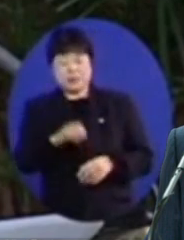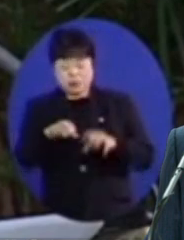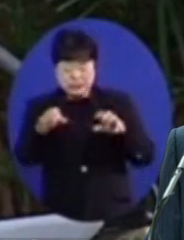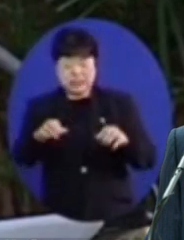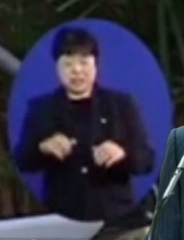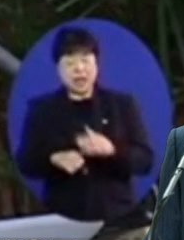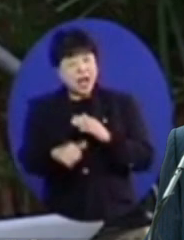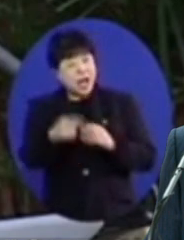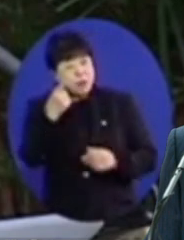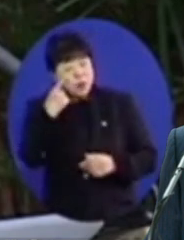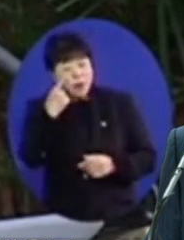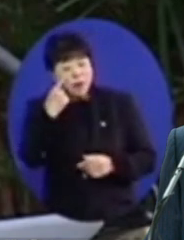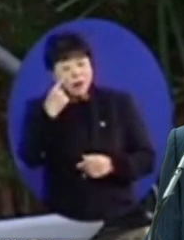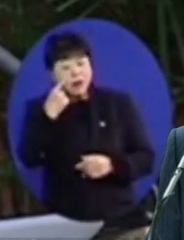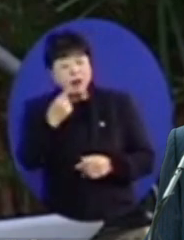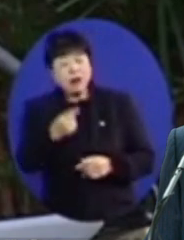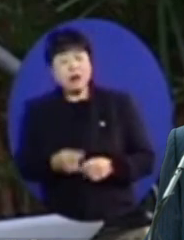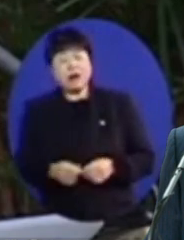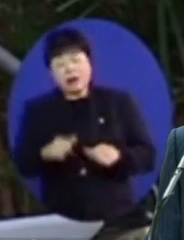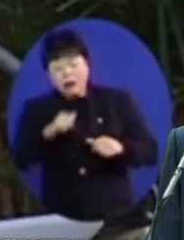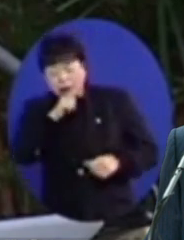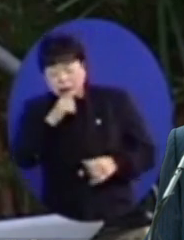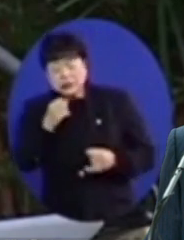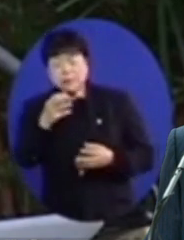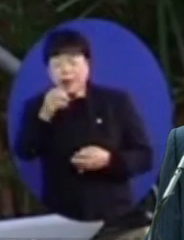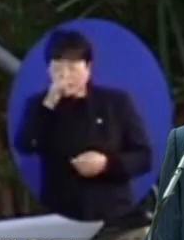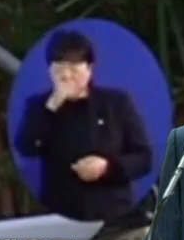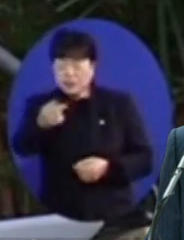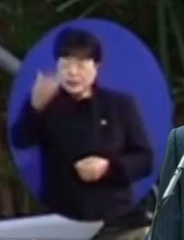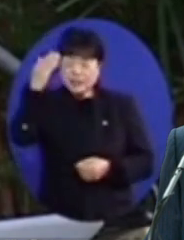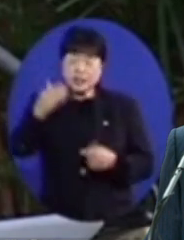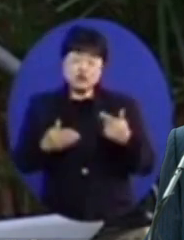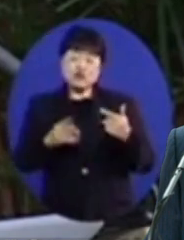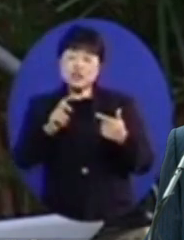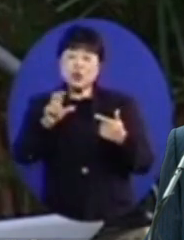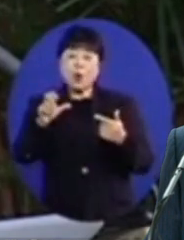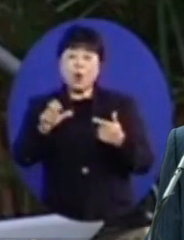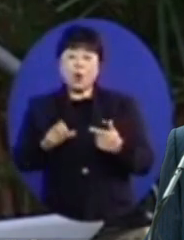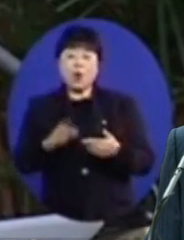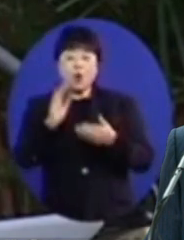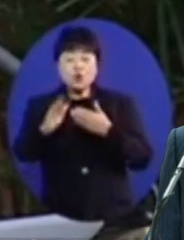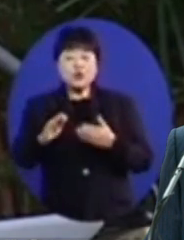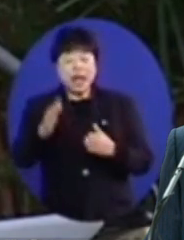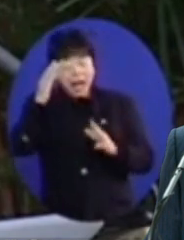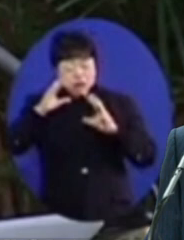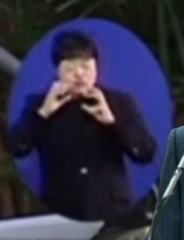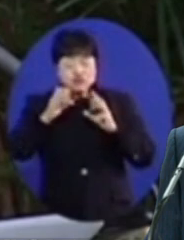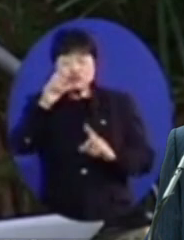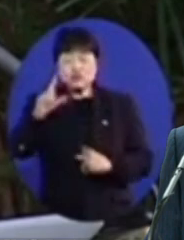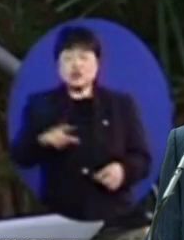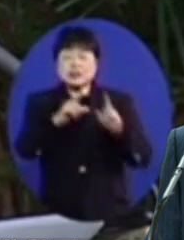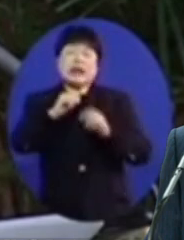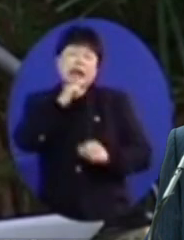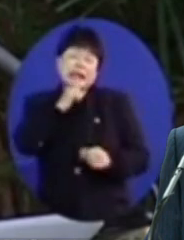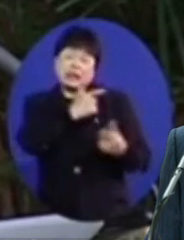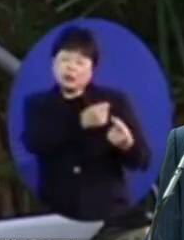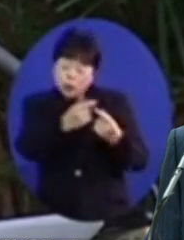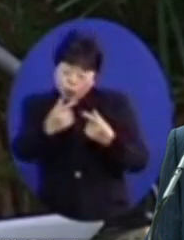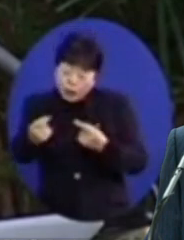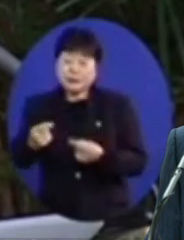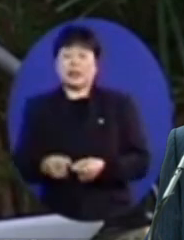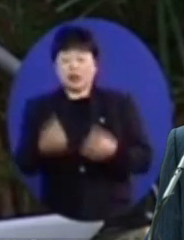삼세계 사는 사람들이 너무나 못 사는 사람들이 많아요 옛날에 6.25 이후에 우리가 못 산들과 꼭 같이 못